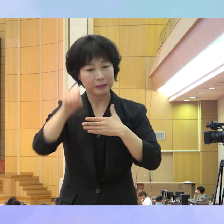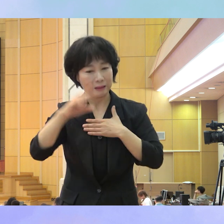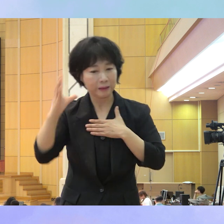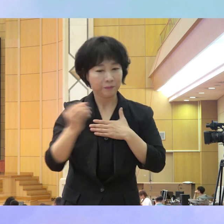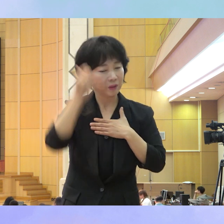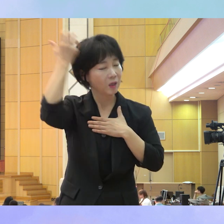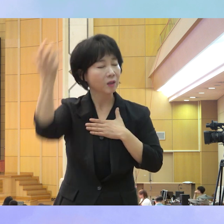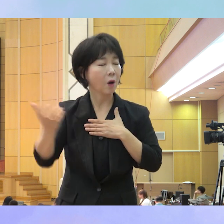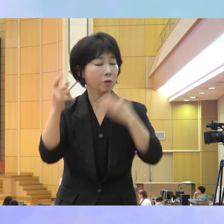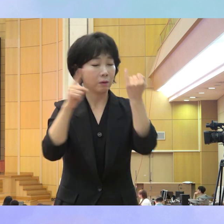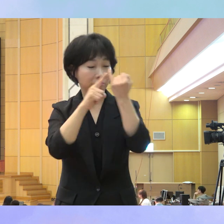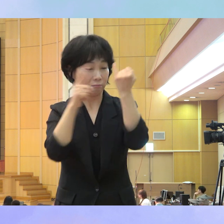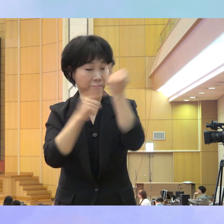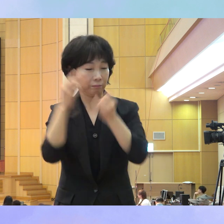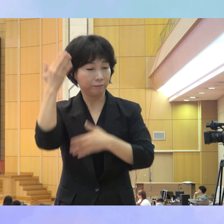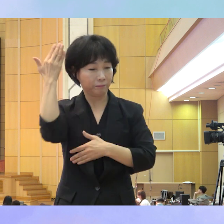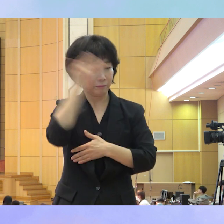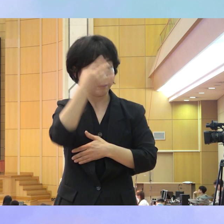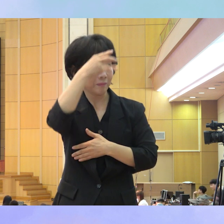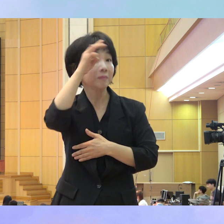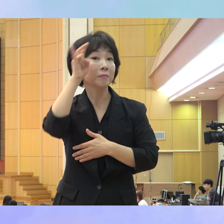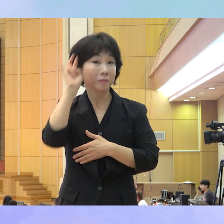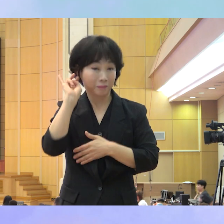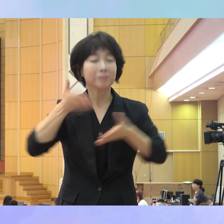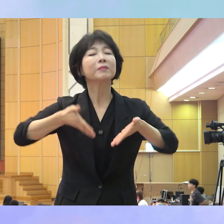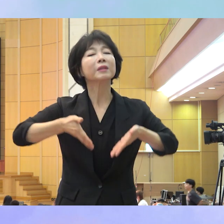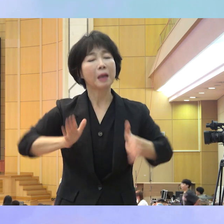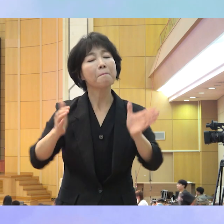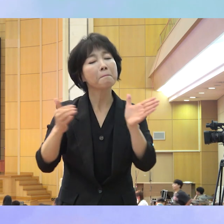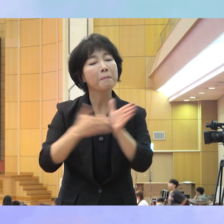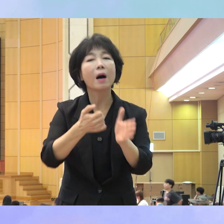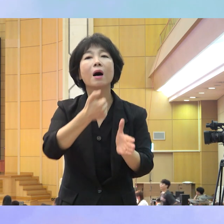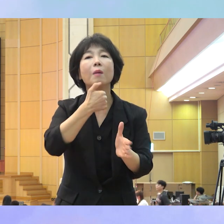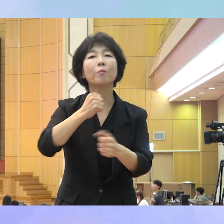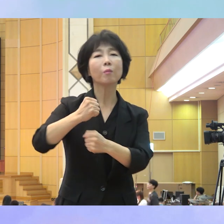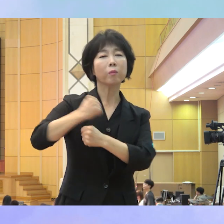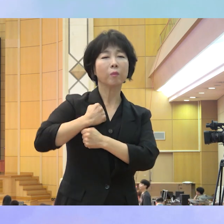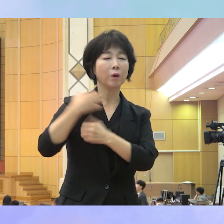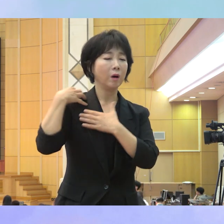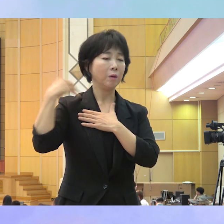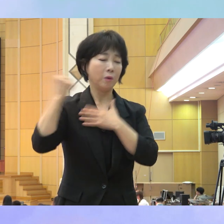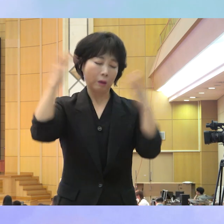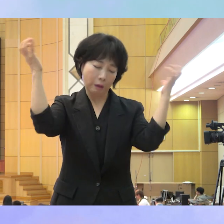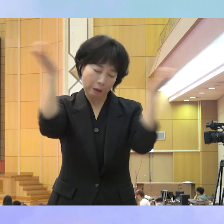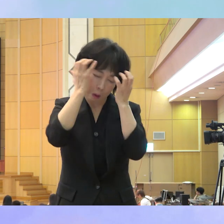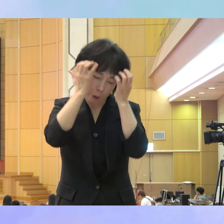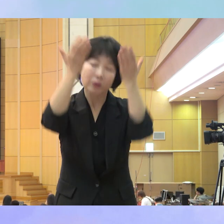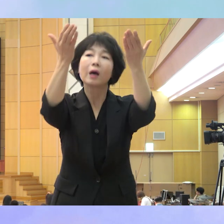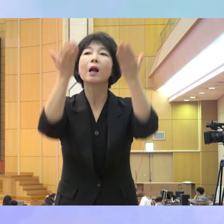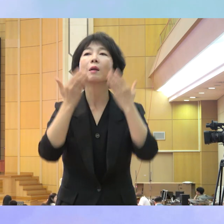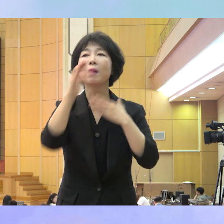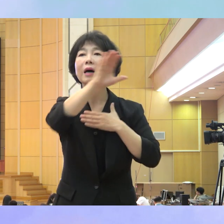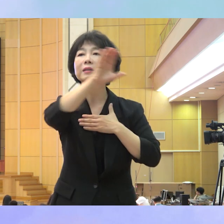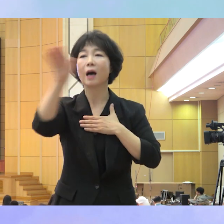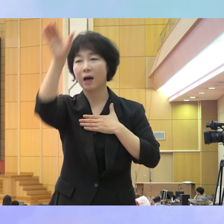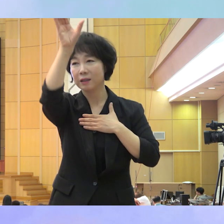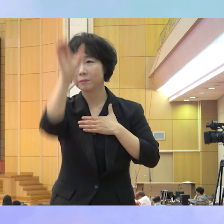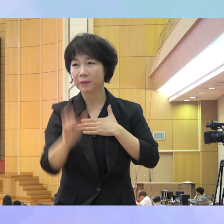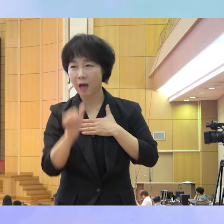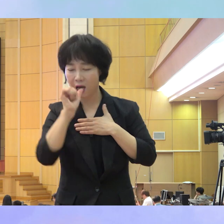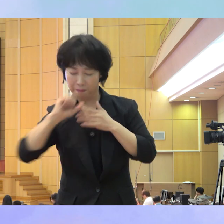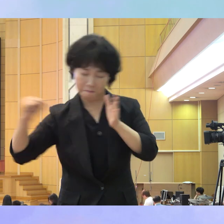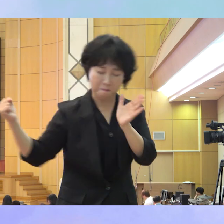믿사오니 이는 성령으로 잉태하사 동정녀 마리아에게 나시고 본디오 빌라도에게 고난을